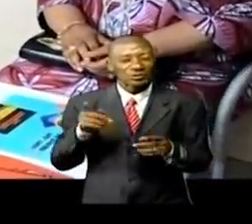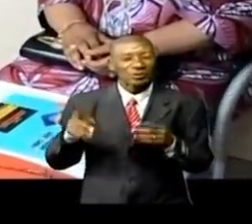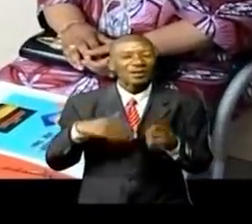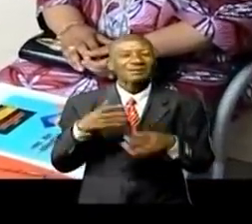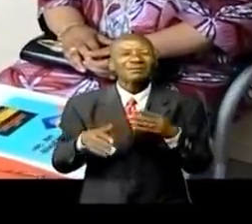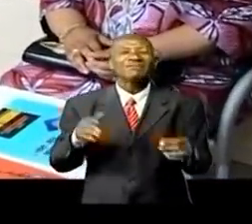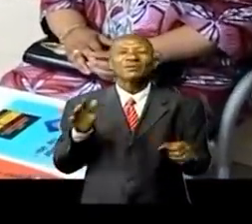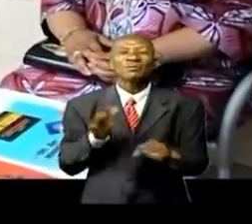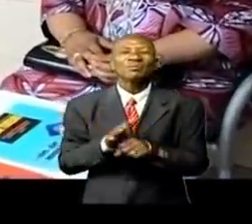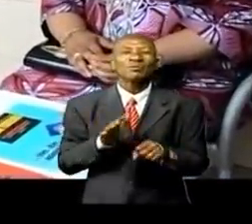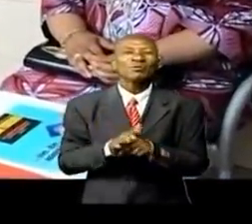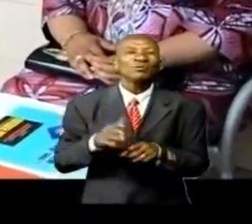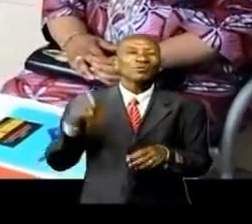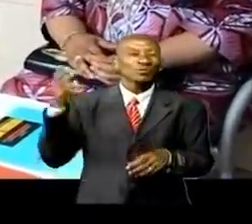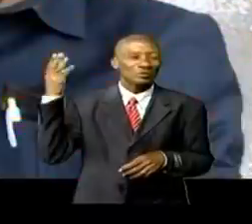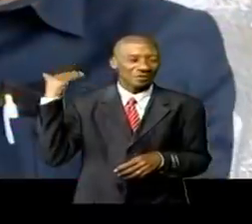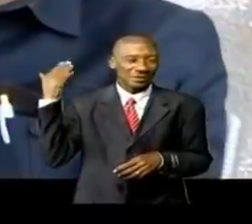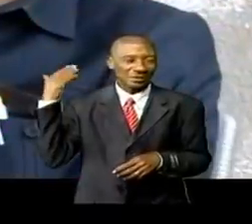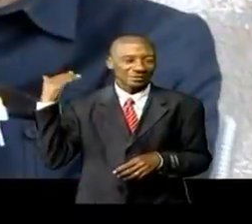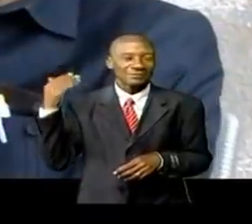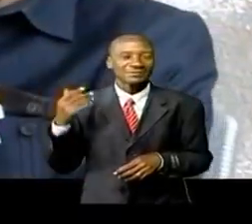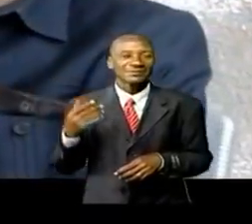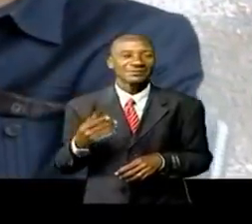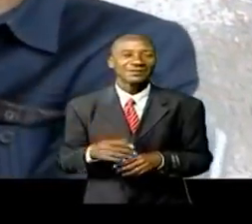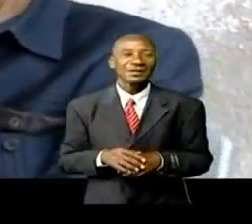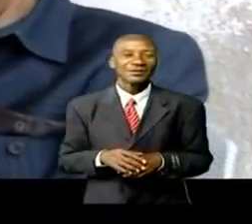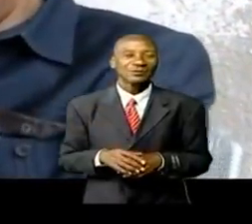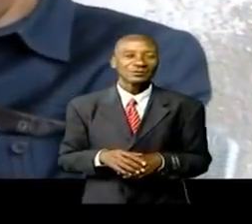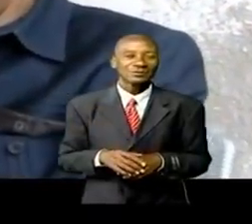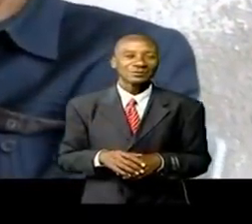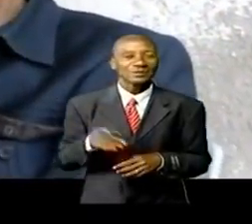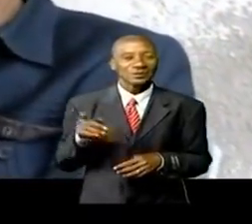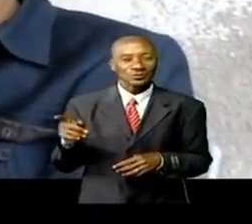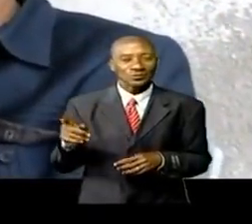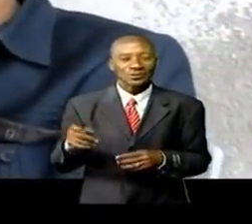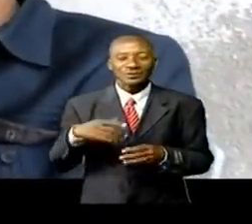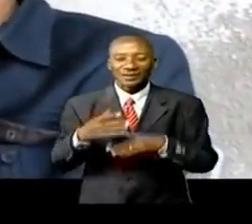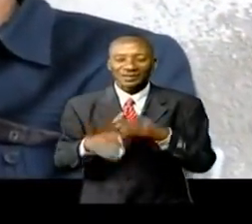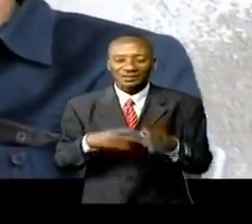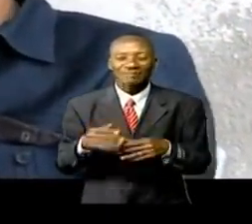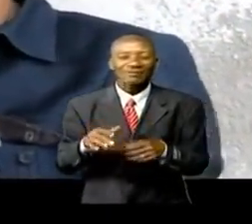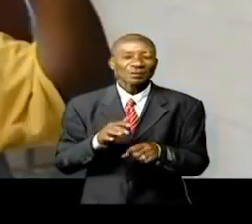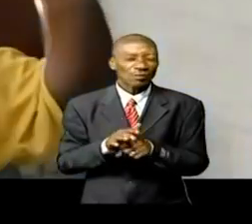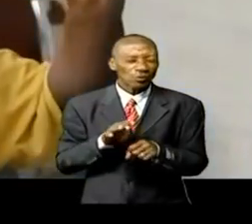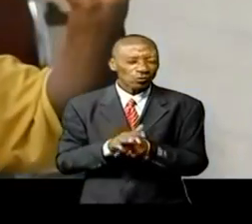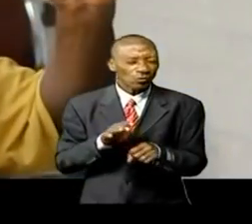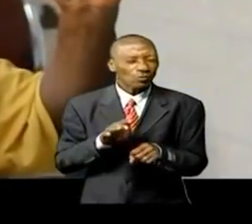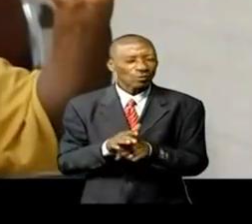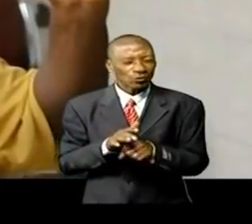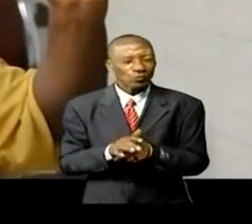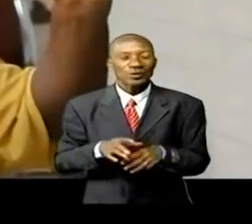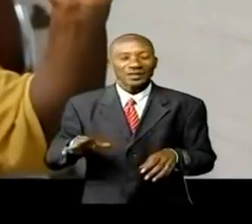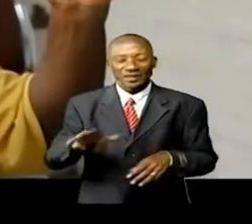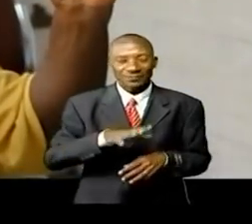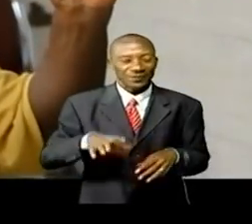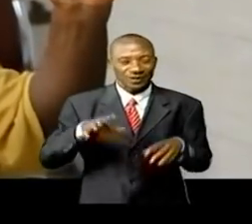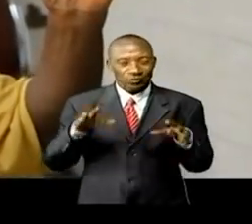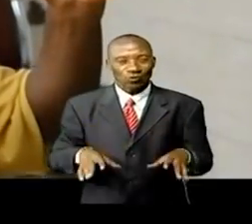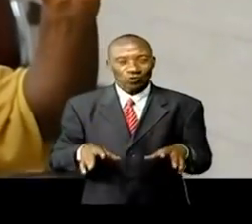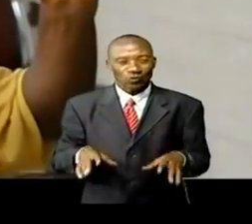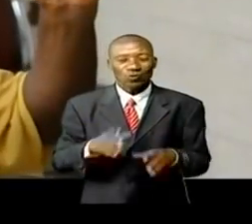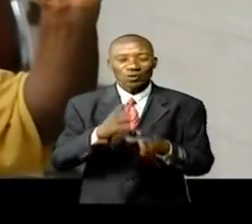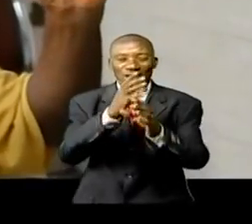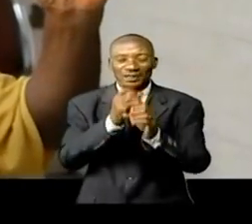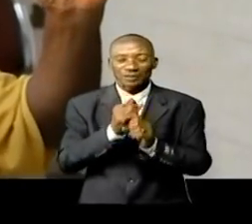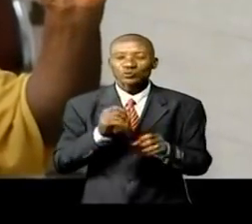abus sont commis par des autorités gabonaises à l'endroit de son personnel et de la communauté par non-respect des textes légaux